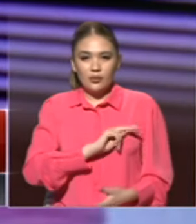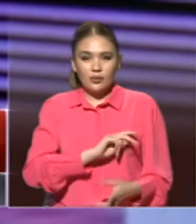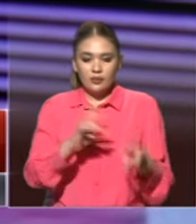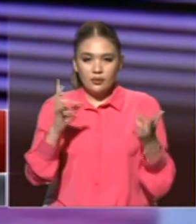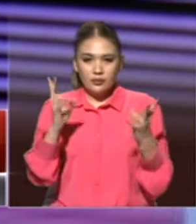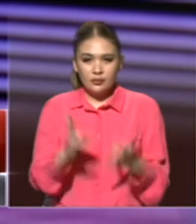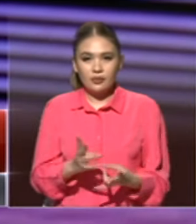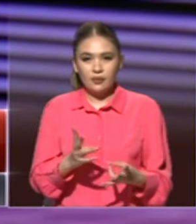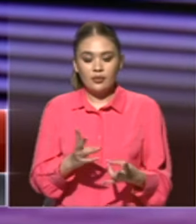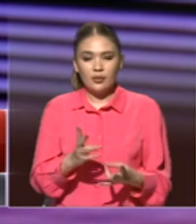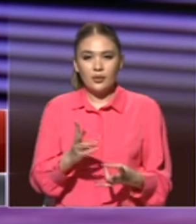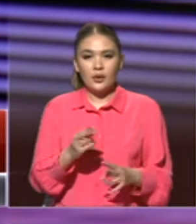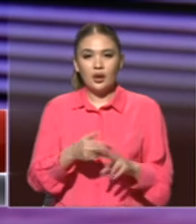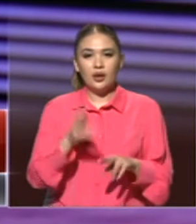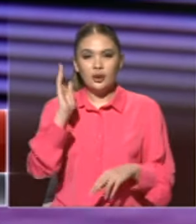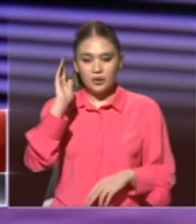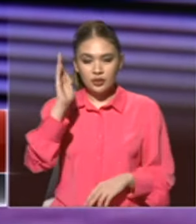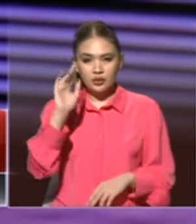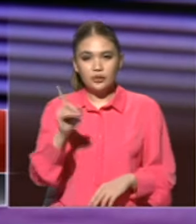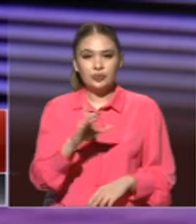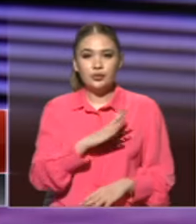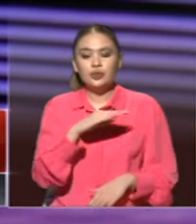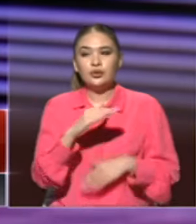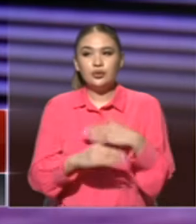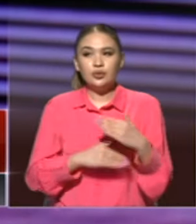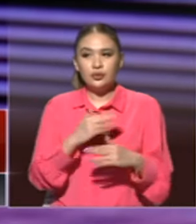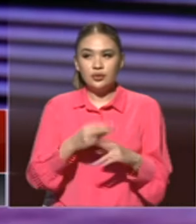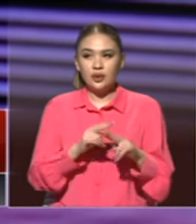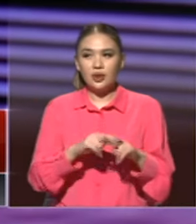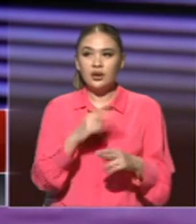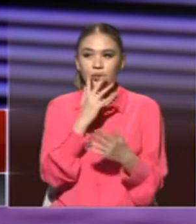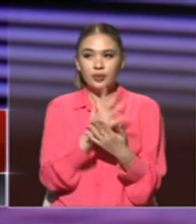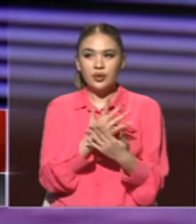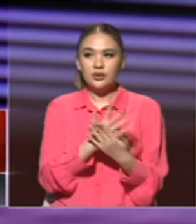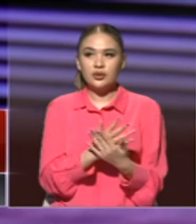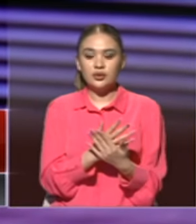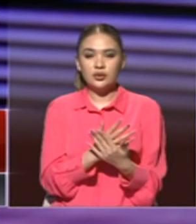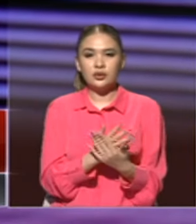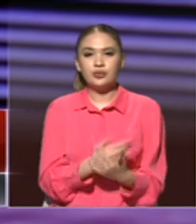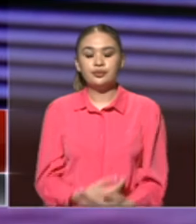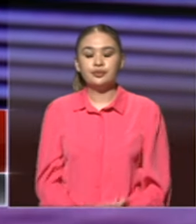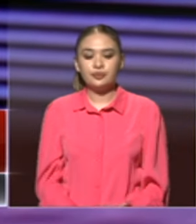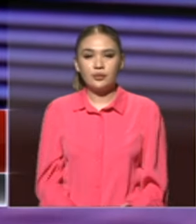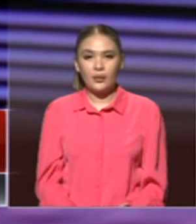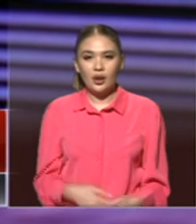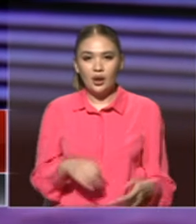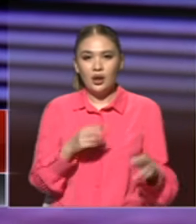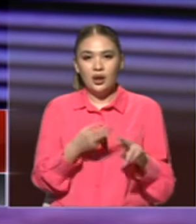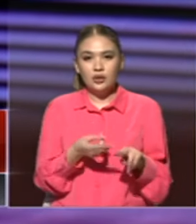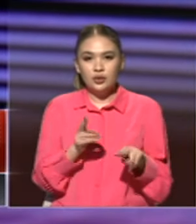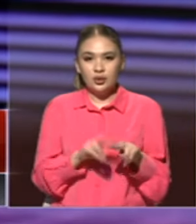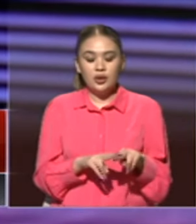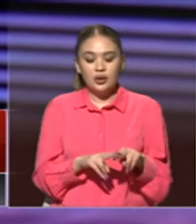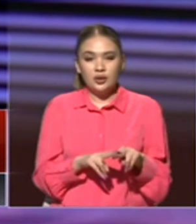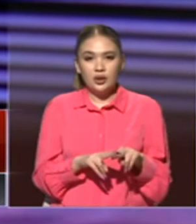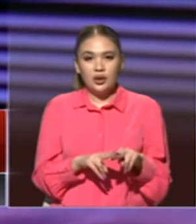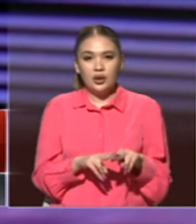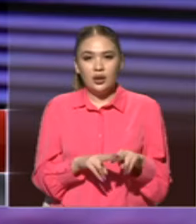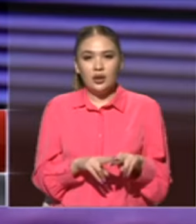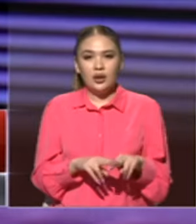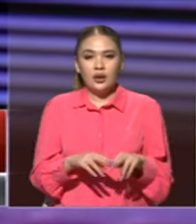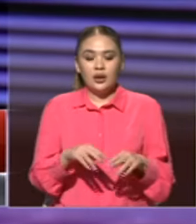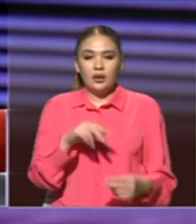ет, ата-анаңды асыра, келешекте өс, өн, ірі бол, тірі бол деп жағдай жасап отырмыз ғой. Бірақ соған негізі бүгінгі еңбекке